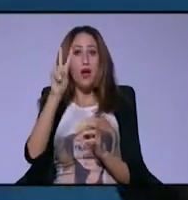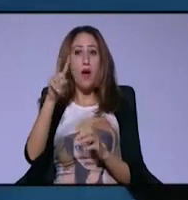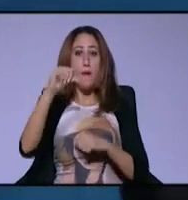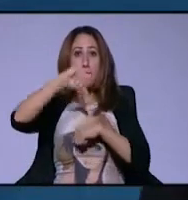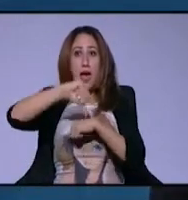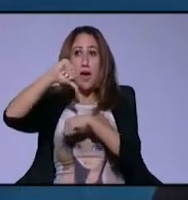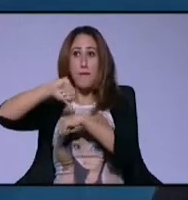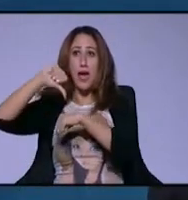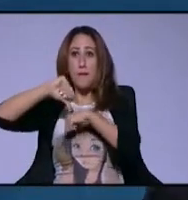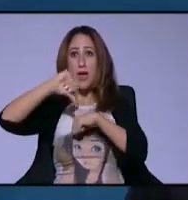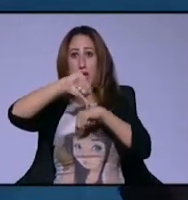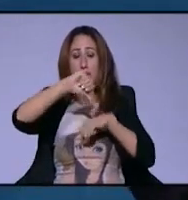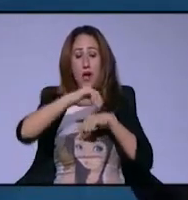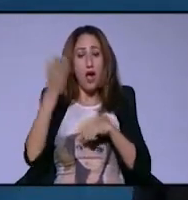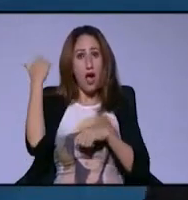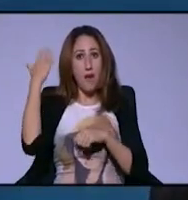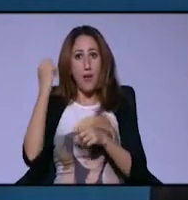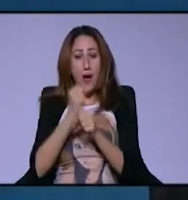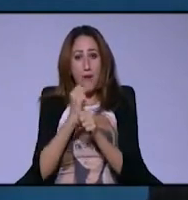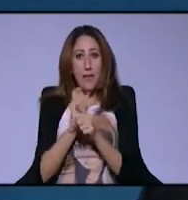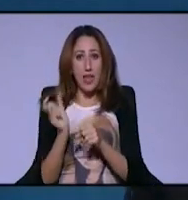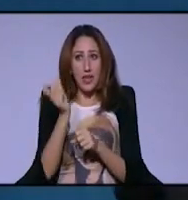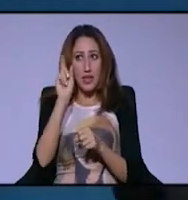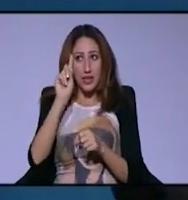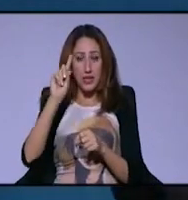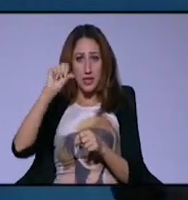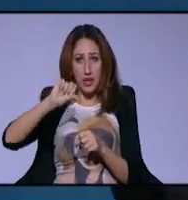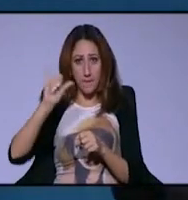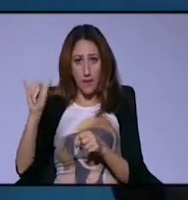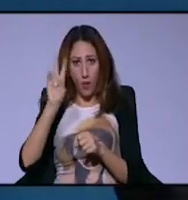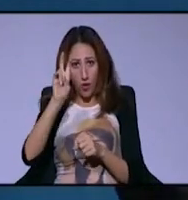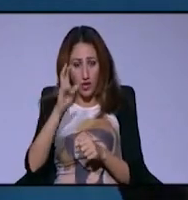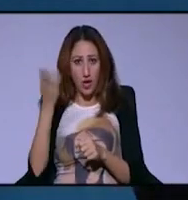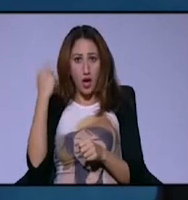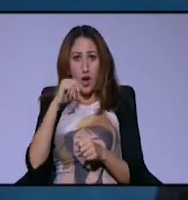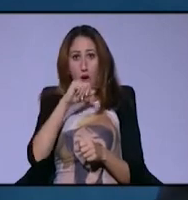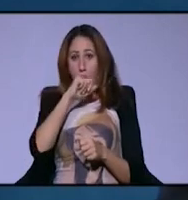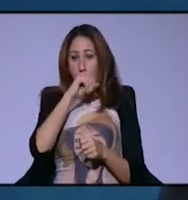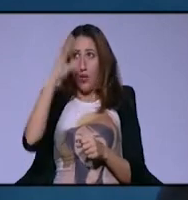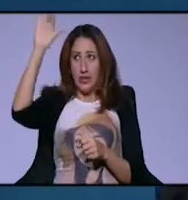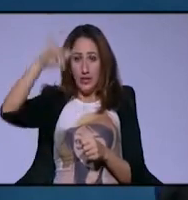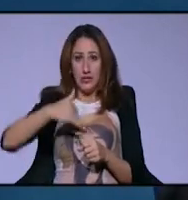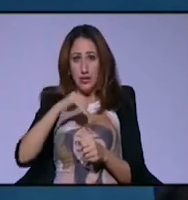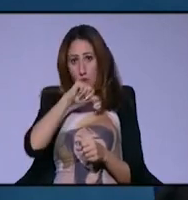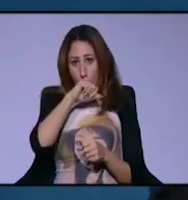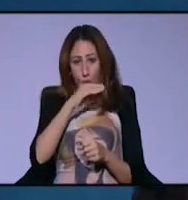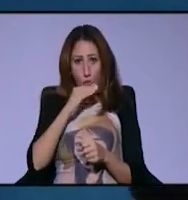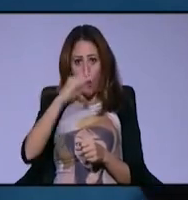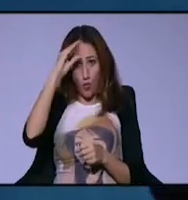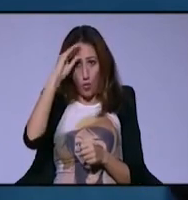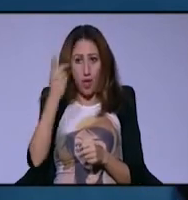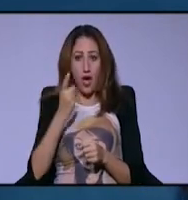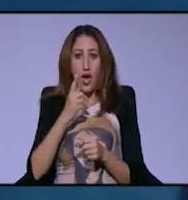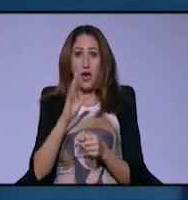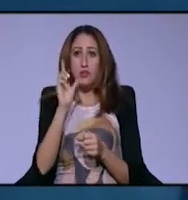التي شهدت أحداث نبوية والتي نزل فيها القرآن، أو شهدت شيء من معجزات الجناب النبوي المعظم.